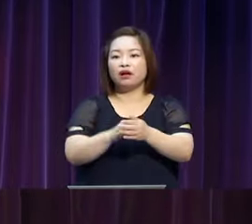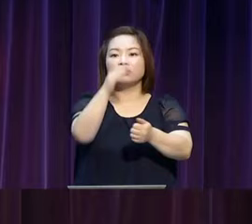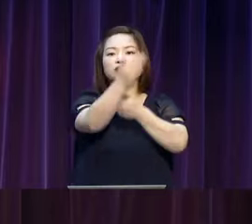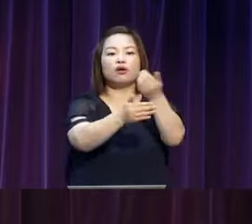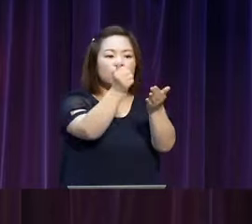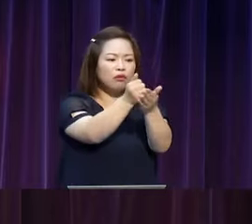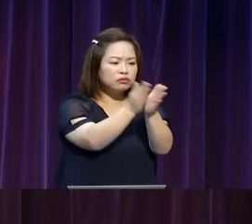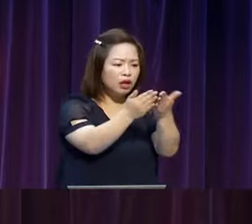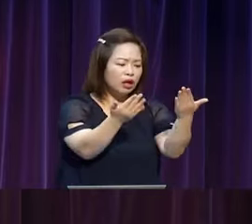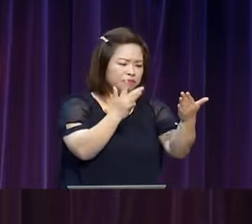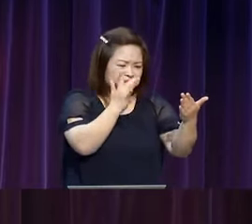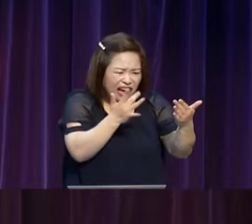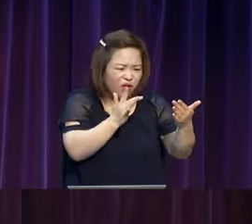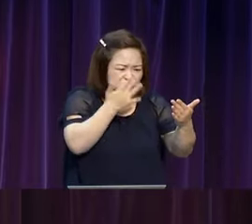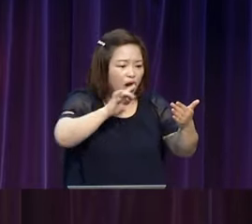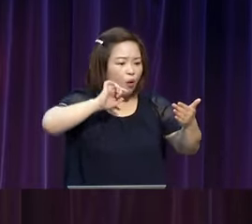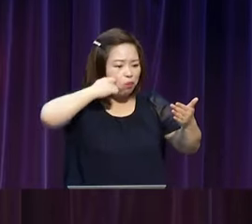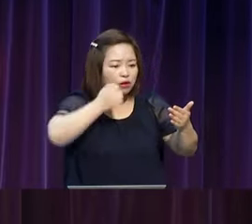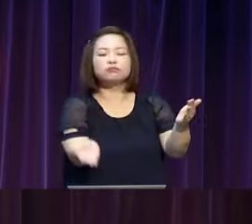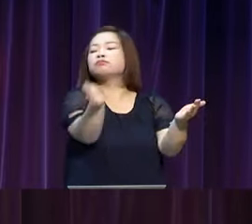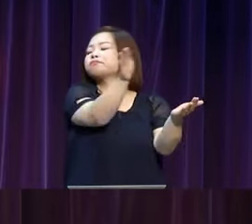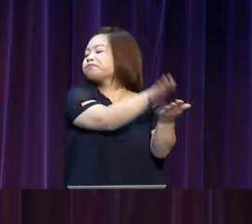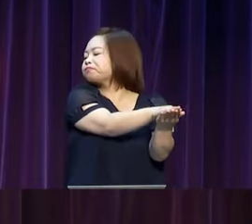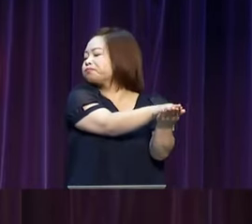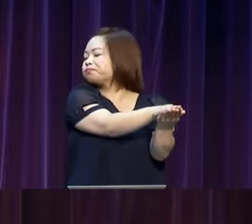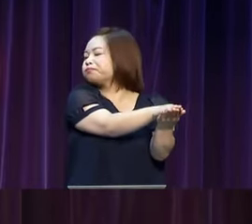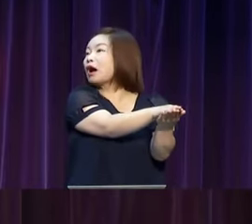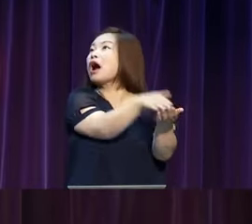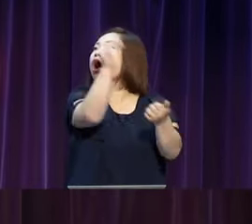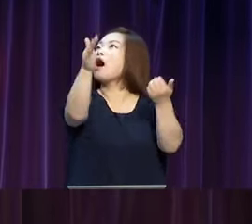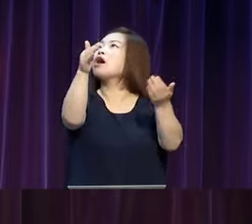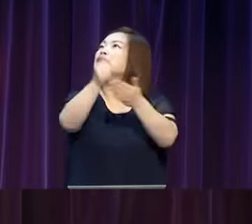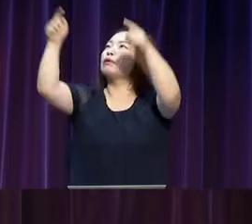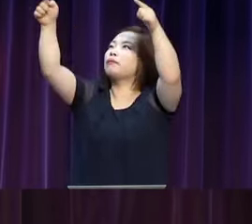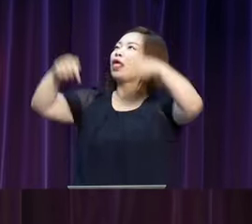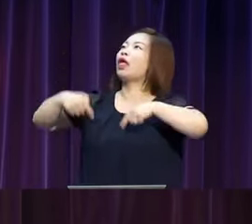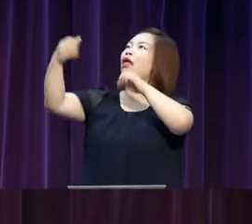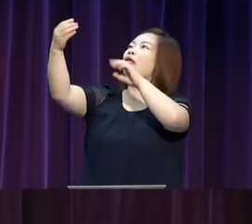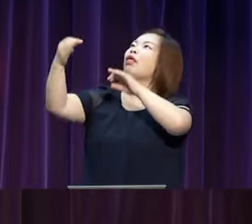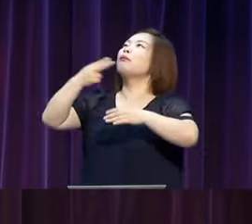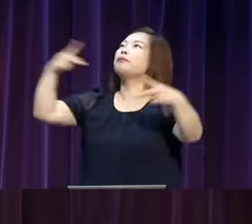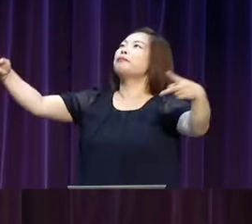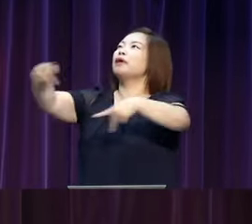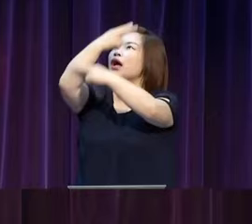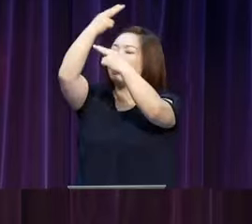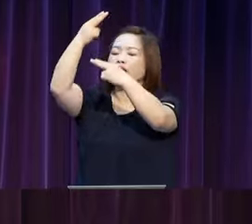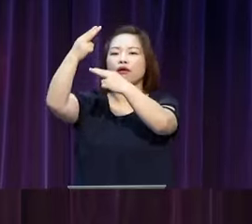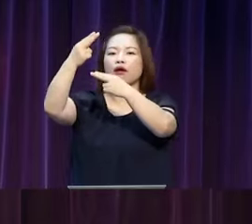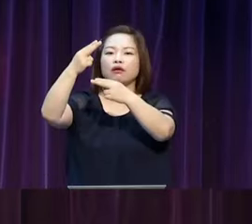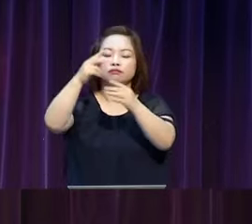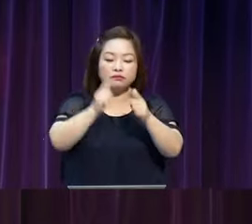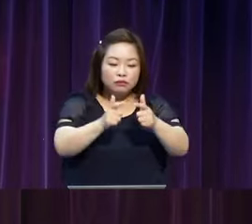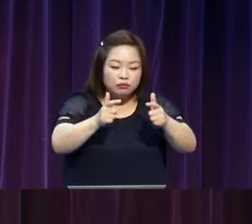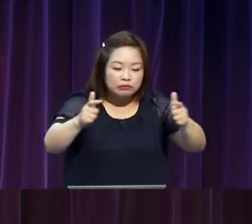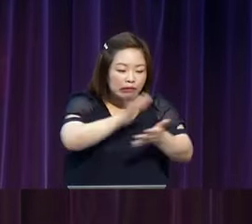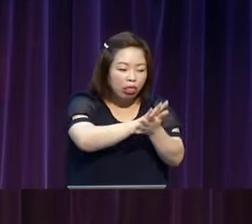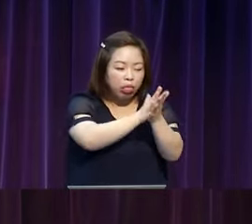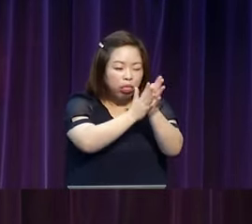하나님의 뜻을 모르고 하나님의 뜻을 모르니까 생활이 안 바뀌는 거예요. 우리